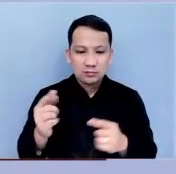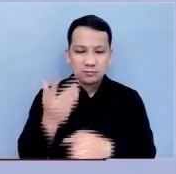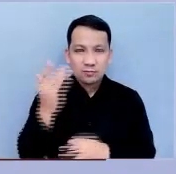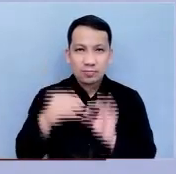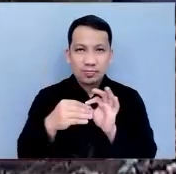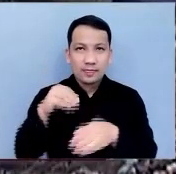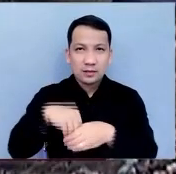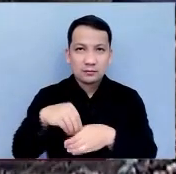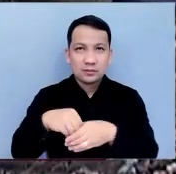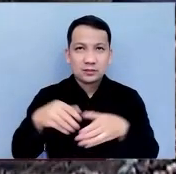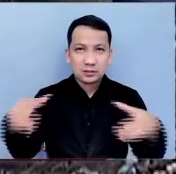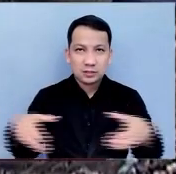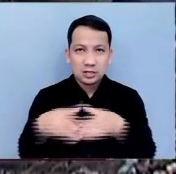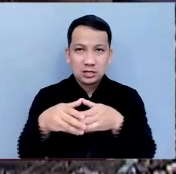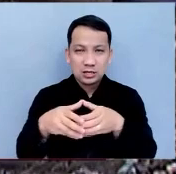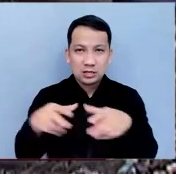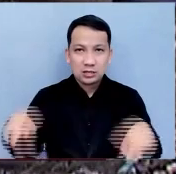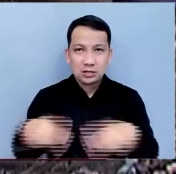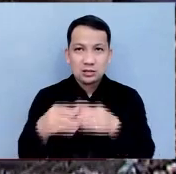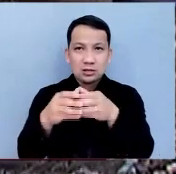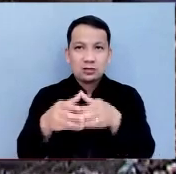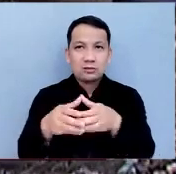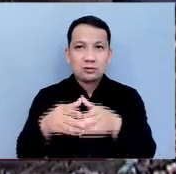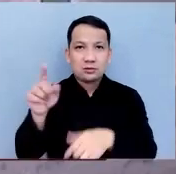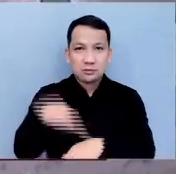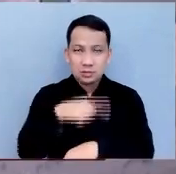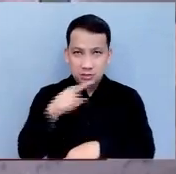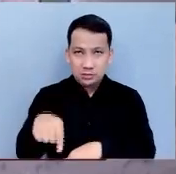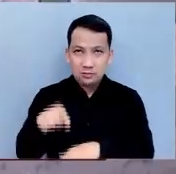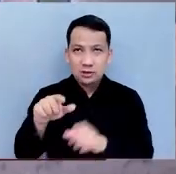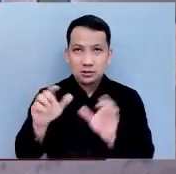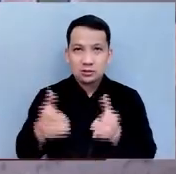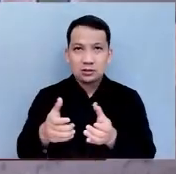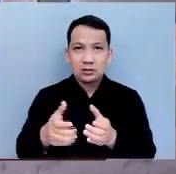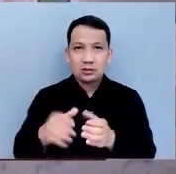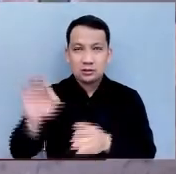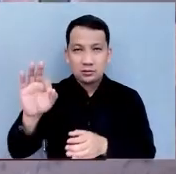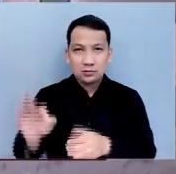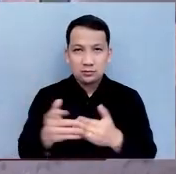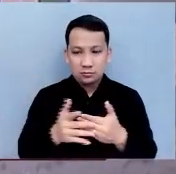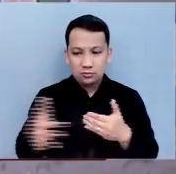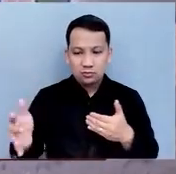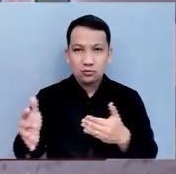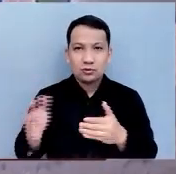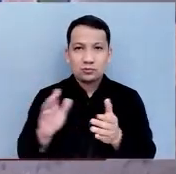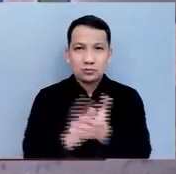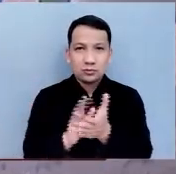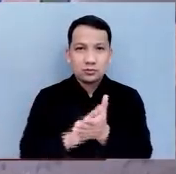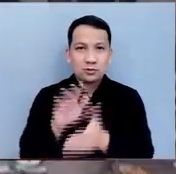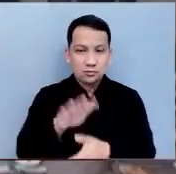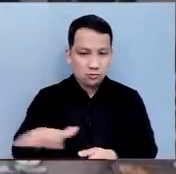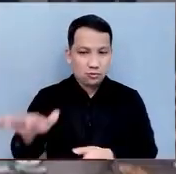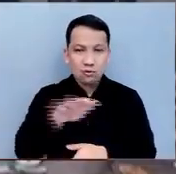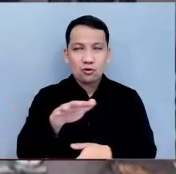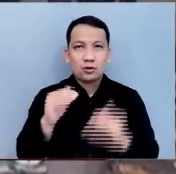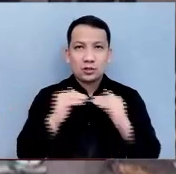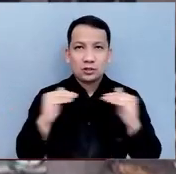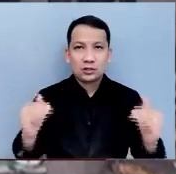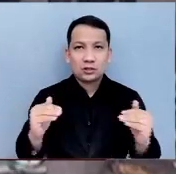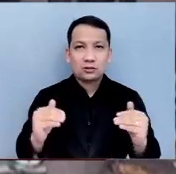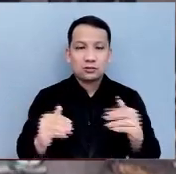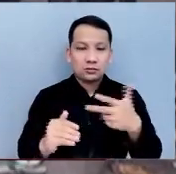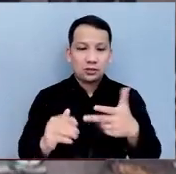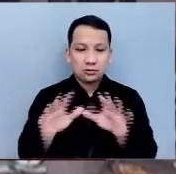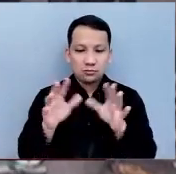ng bulkan. Dahil dyan, nagkansila na ng klase hanggang Biyernes ang lahat ng paaralan sa lahat ng antas sa tatlong barangay